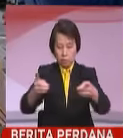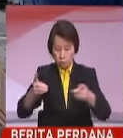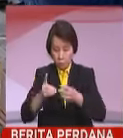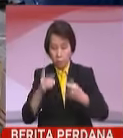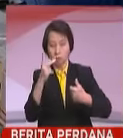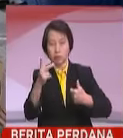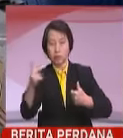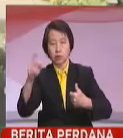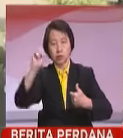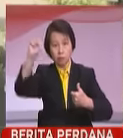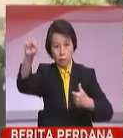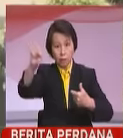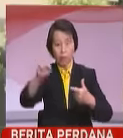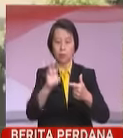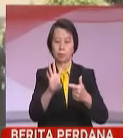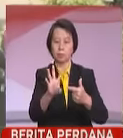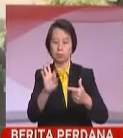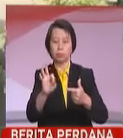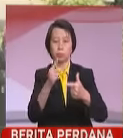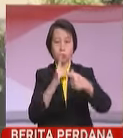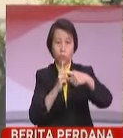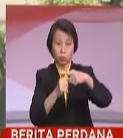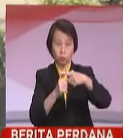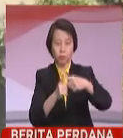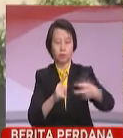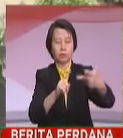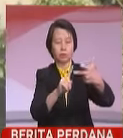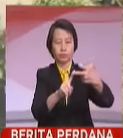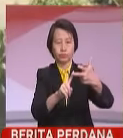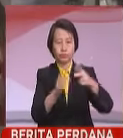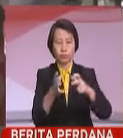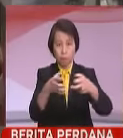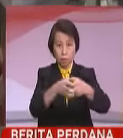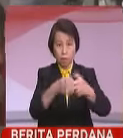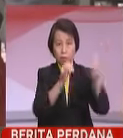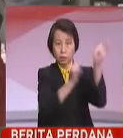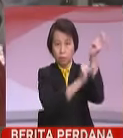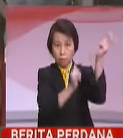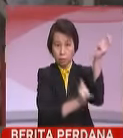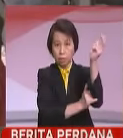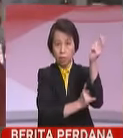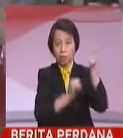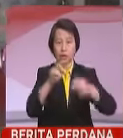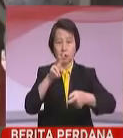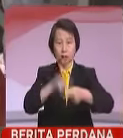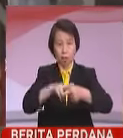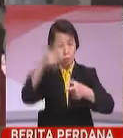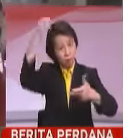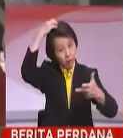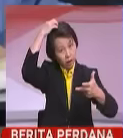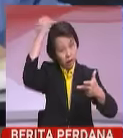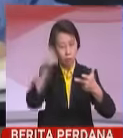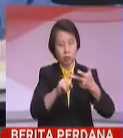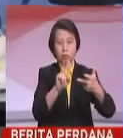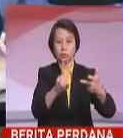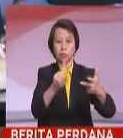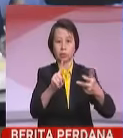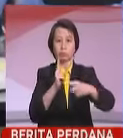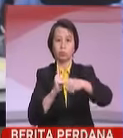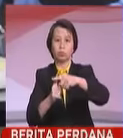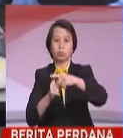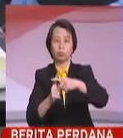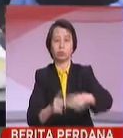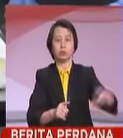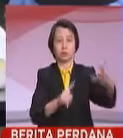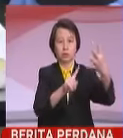Kota Kinabalu Sabah dengan 49 kes positif. Bagi kluster Yayasan di daerah Kelang Selangor pula, 21 kes